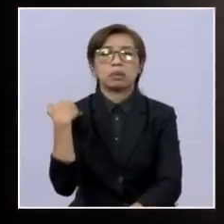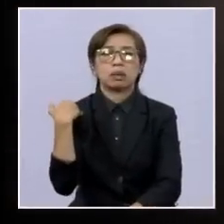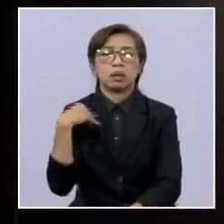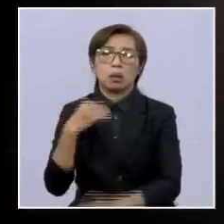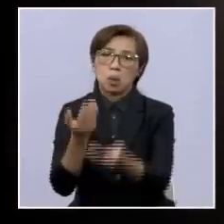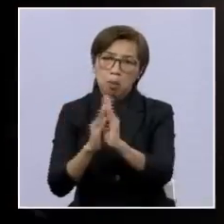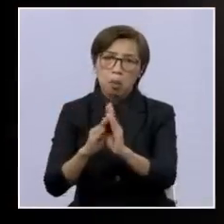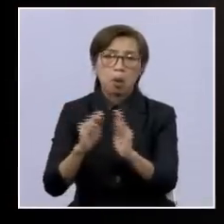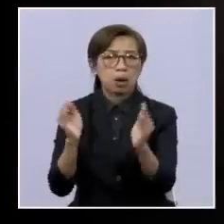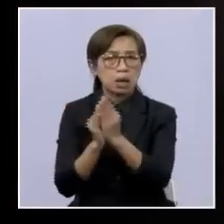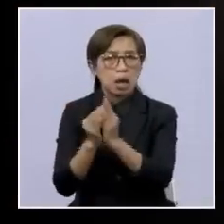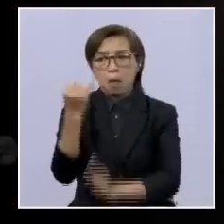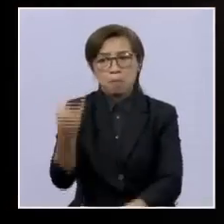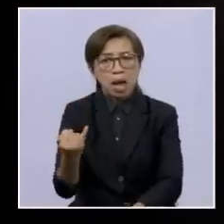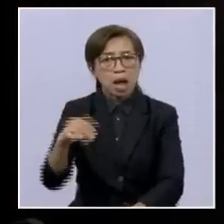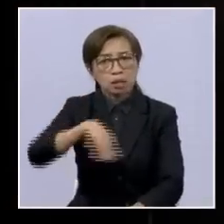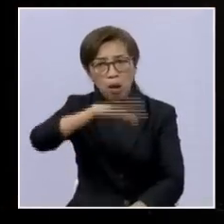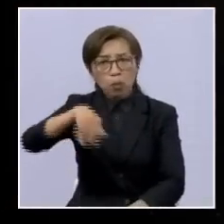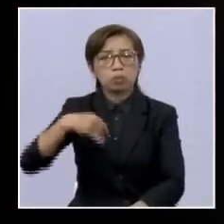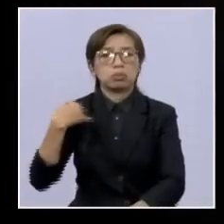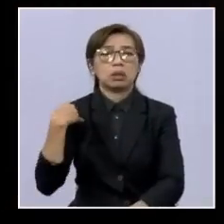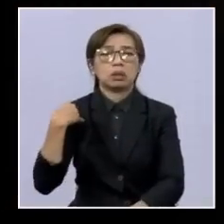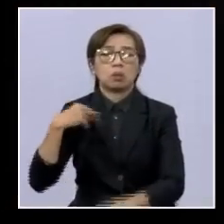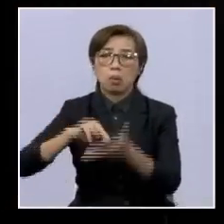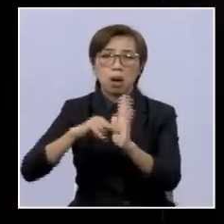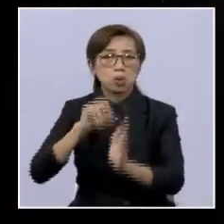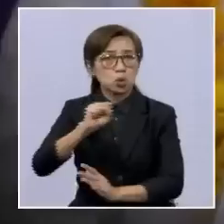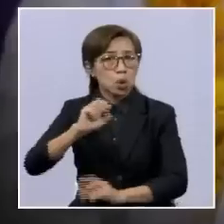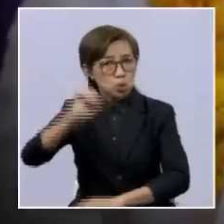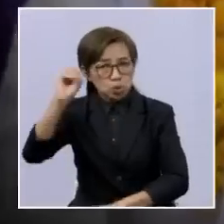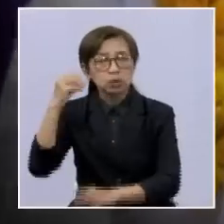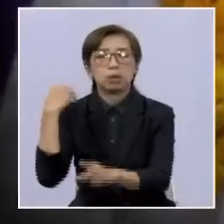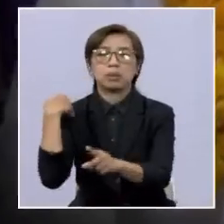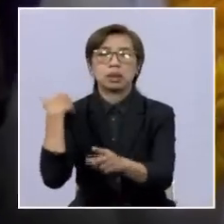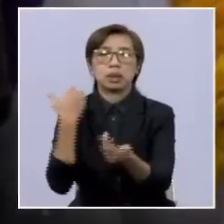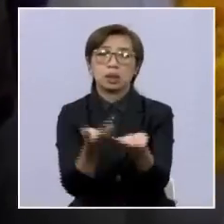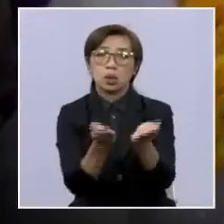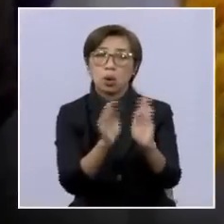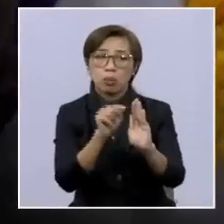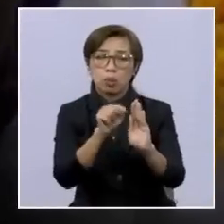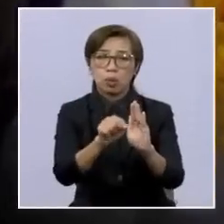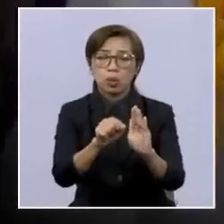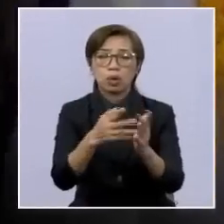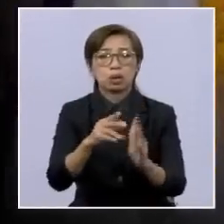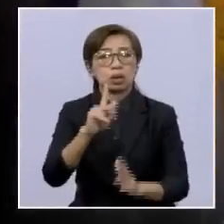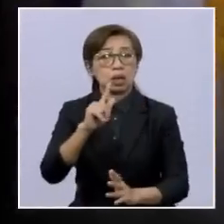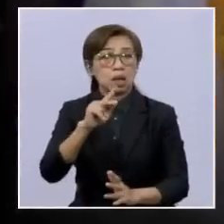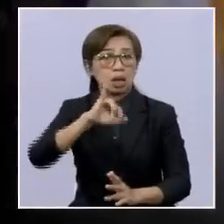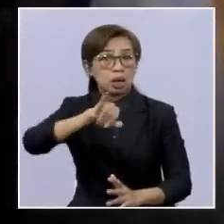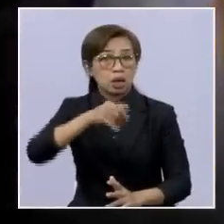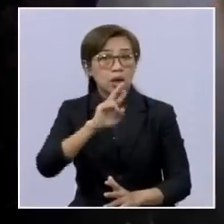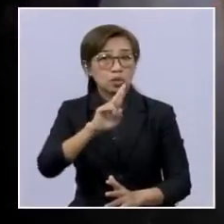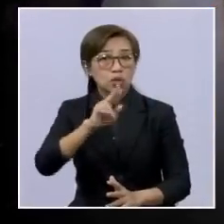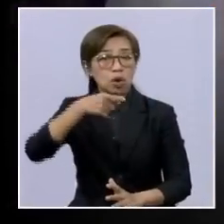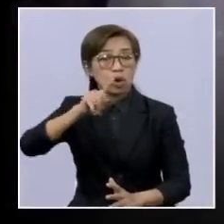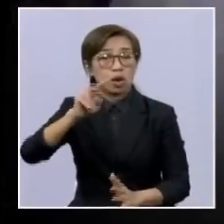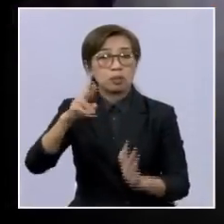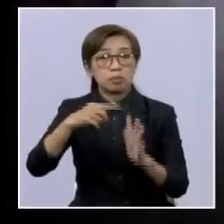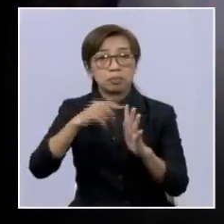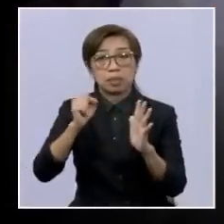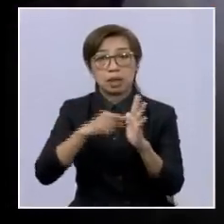ทั้งตระกูลยกจังหวัดเลยแพ้ทั้งยกจังหวัดเลยตระกูลอย่างเสนันขจรประสาทที่พิจิตรอย่างเงี้ย